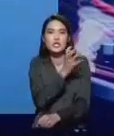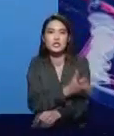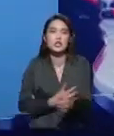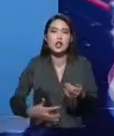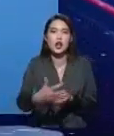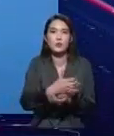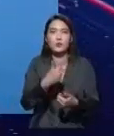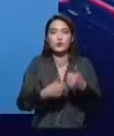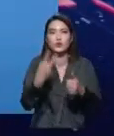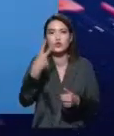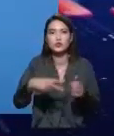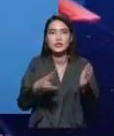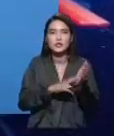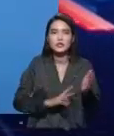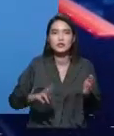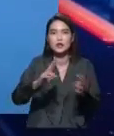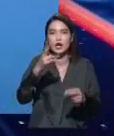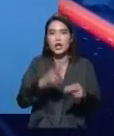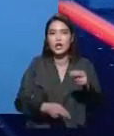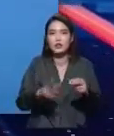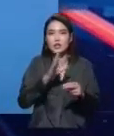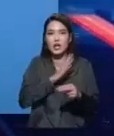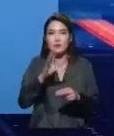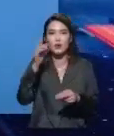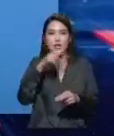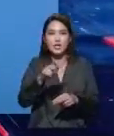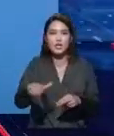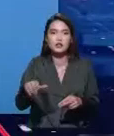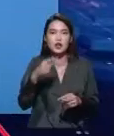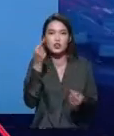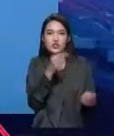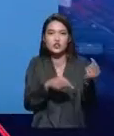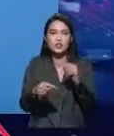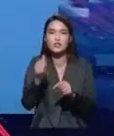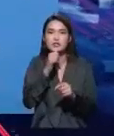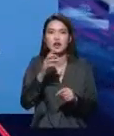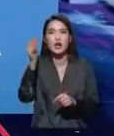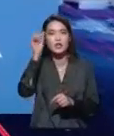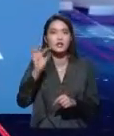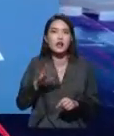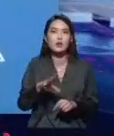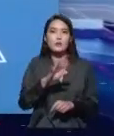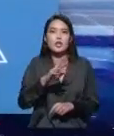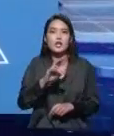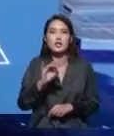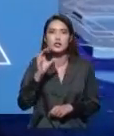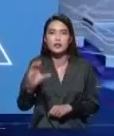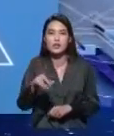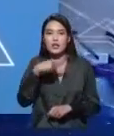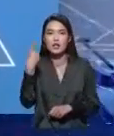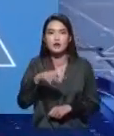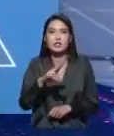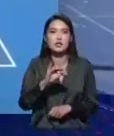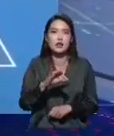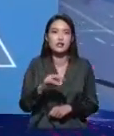жиналған турнир 28 қаңтарда аяқталды. Ерлер арасындағы жекелей сында итальяндық Янник Синнер ресейлік